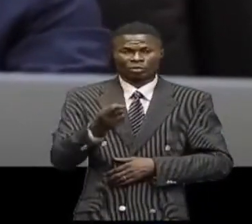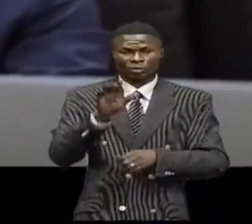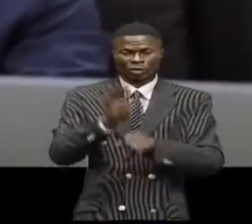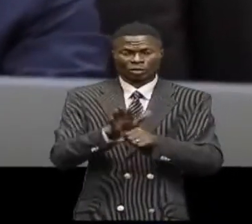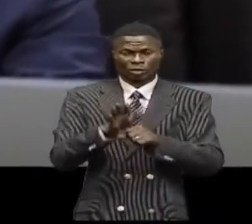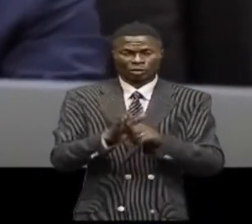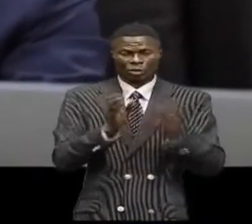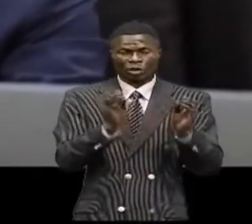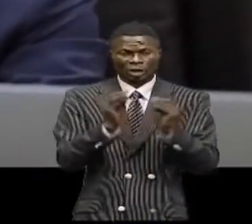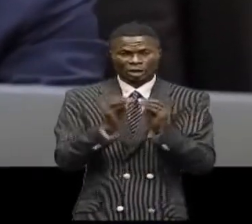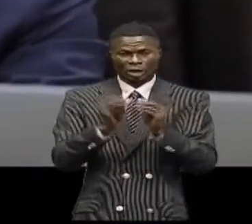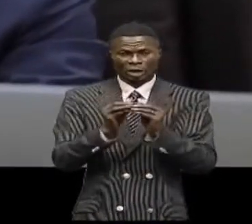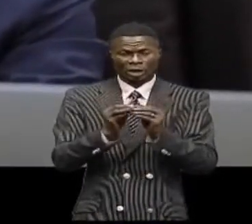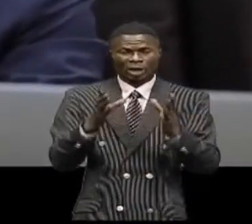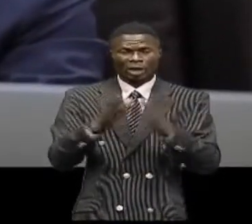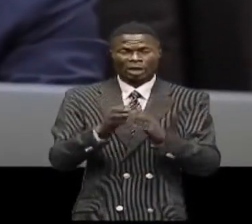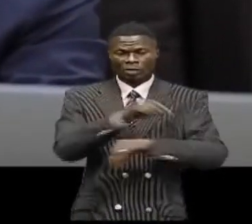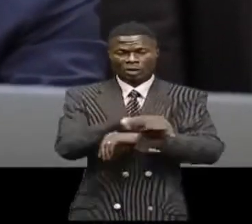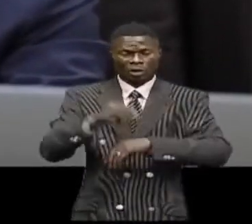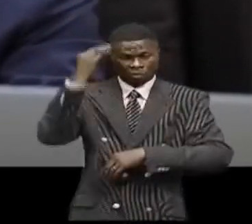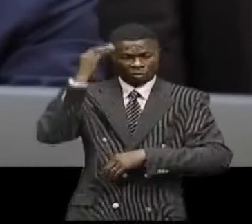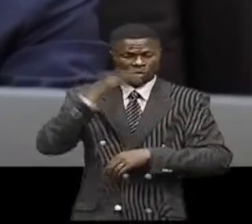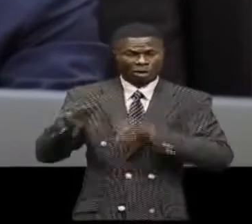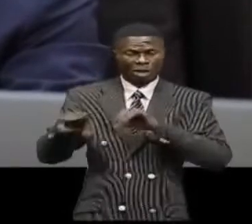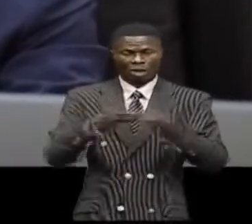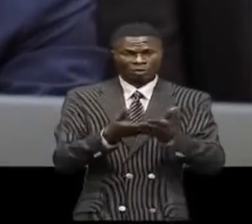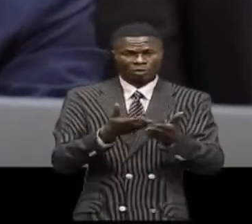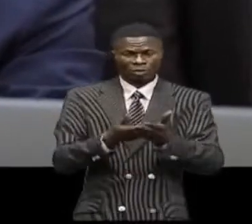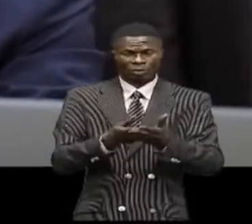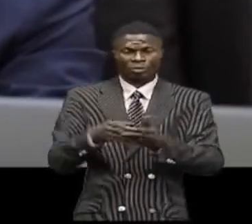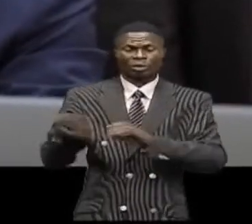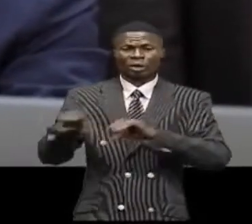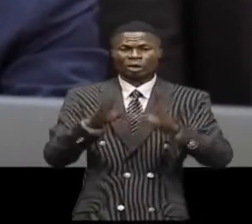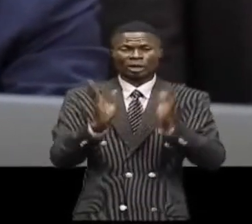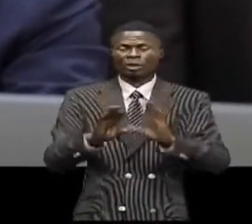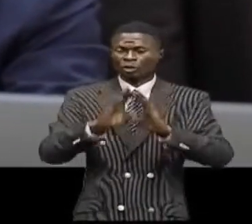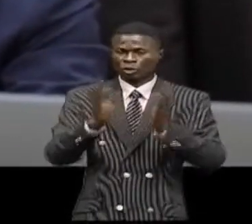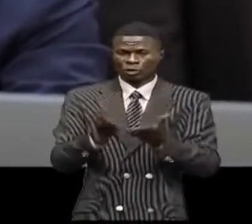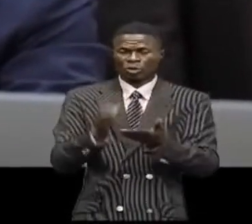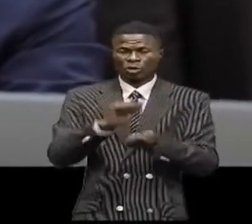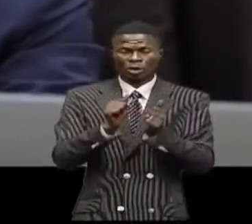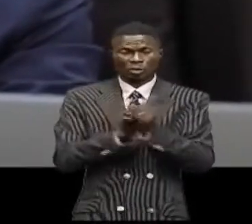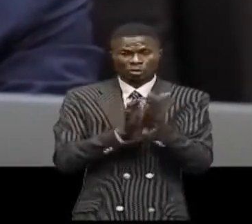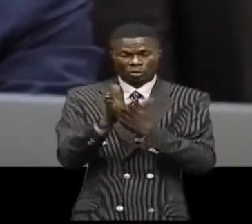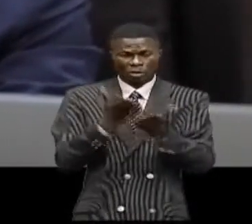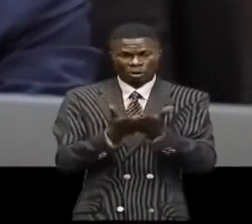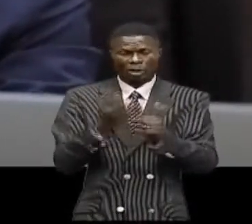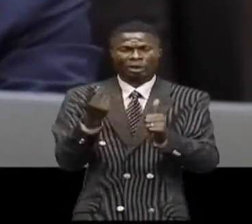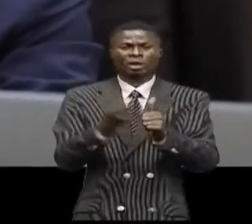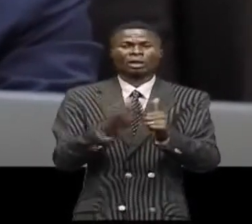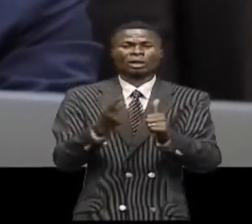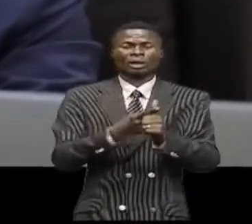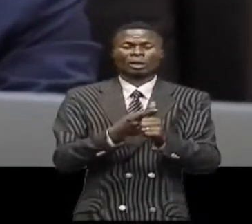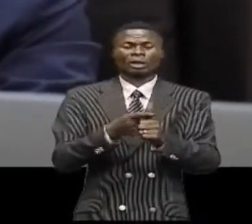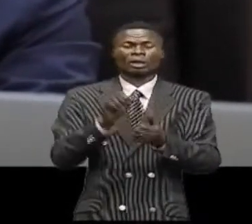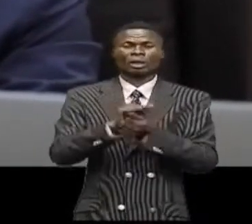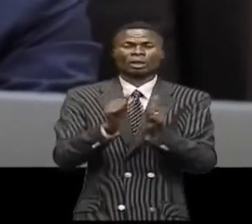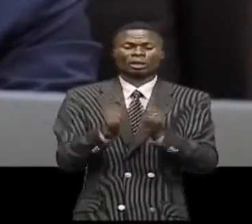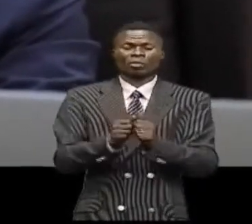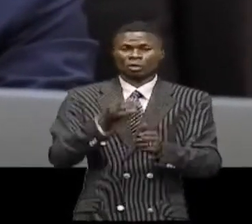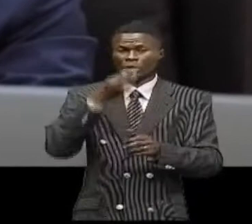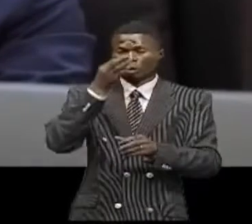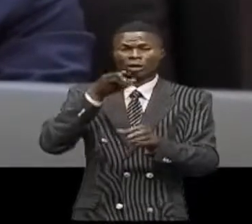réunions de crise avec le ministère sectoriel et les acteurs des secteurs concernés, notamment les secteurs